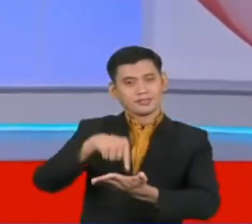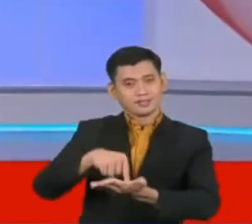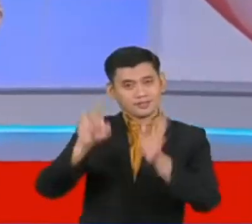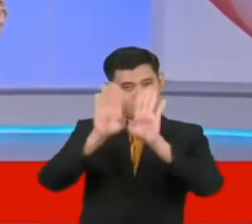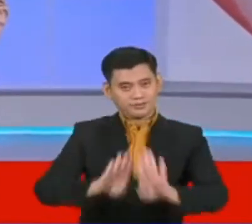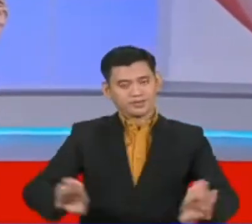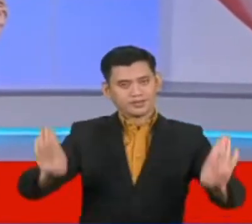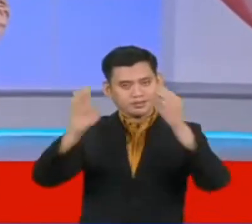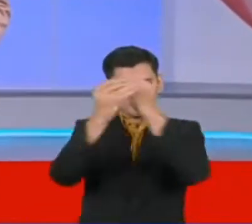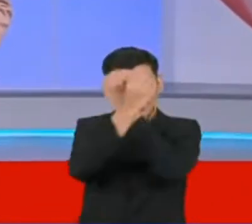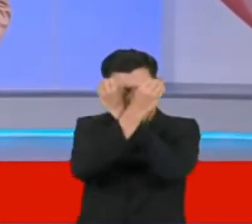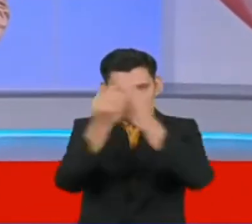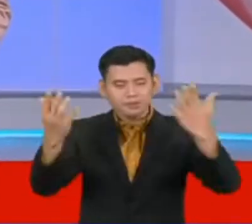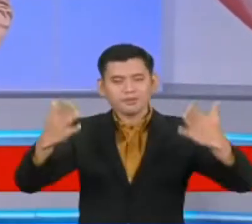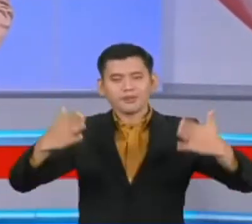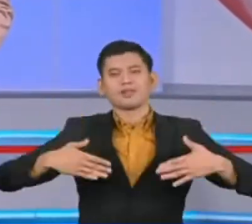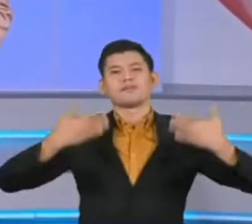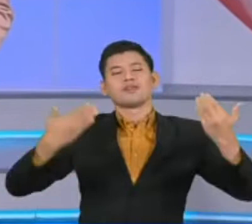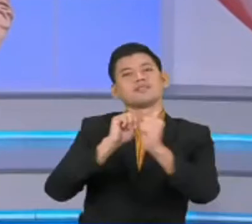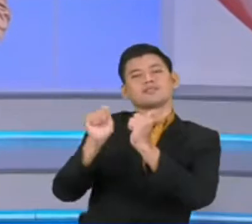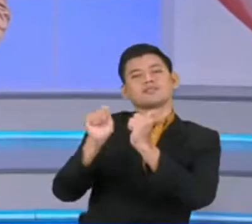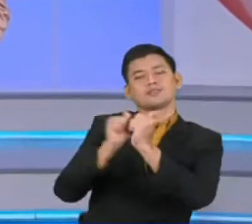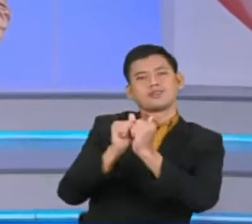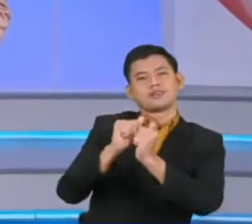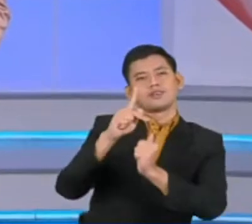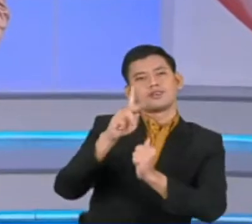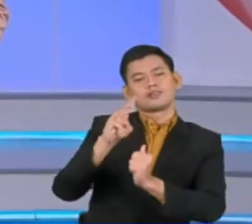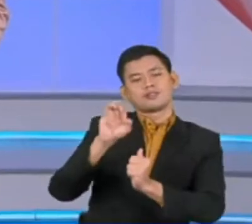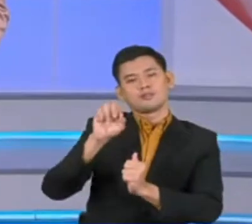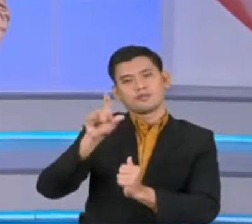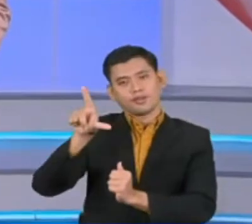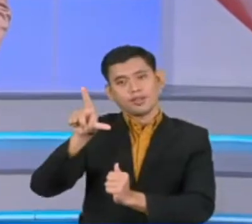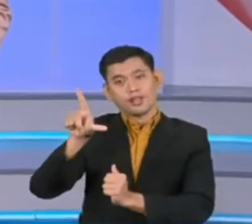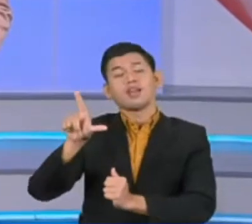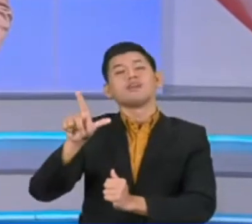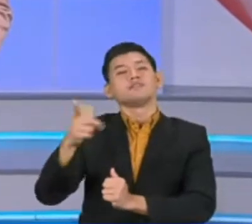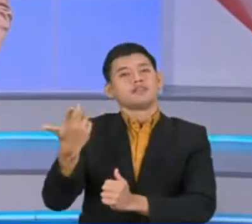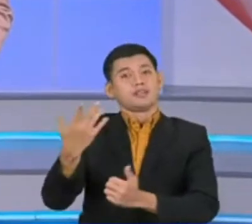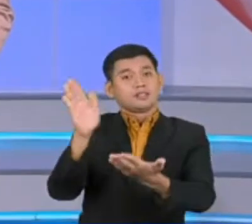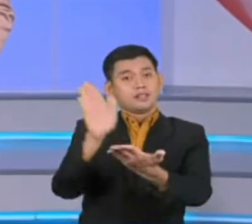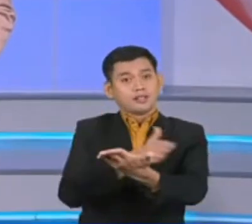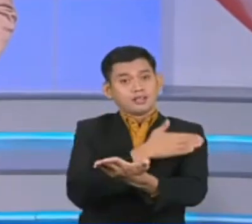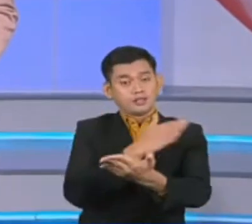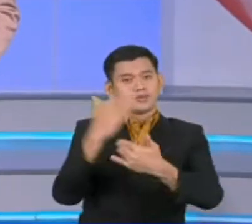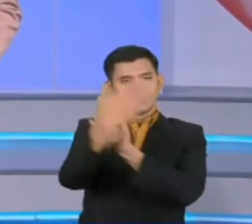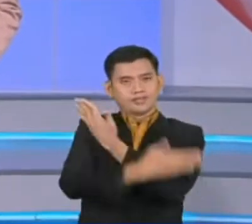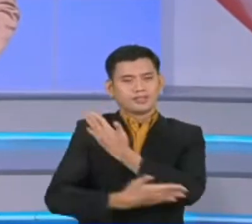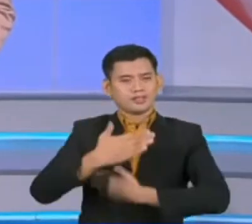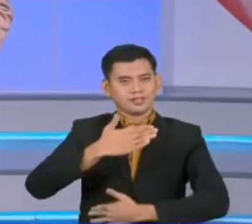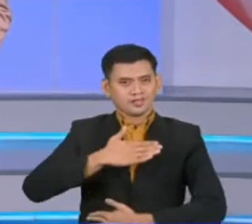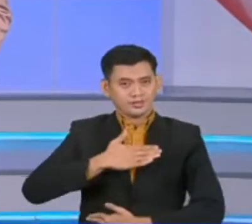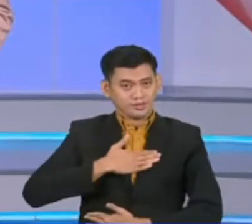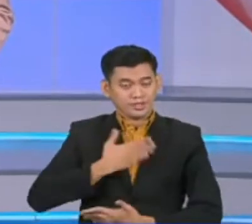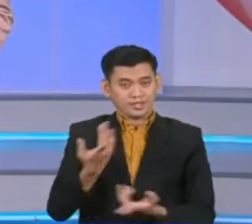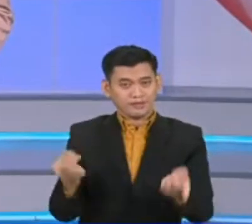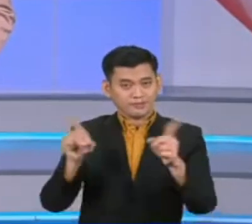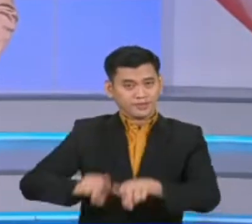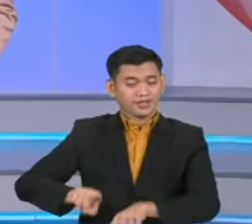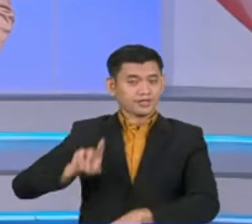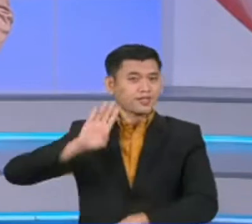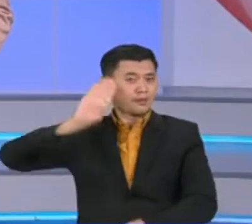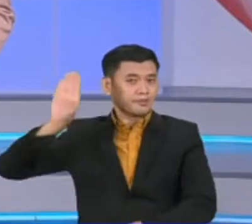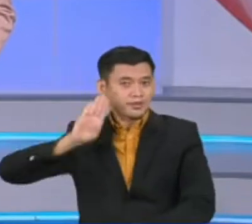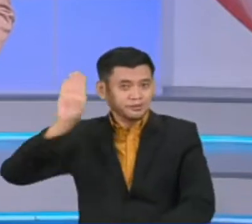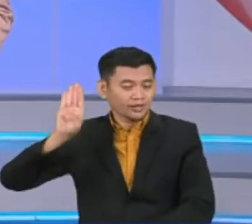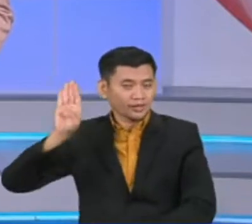Temasya Sukan Commonwealth 2022. Lagu Negaraku sekali lagi berkumandang di bumi Birmingham selepas skuad badminton